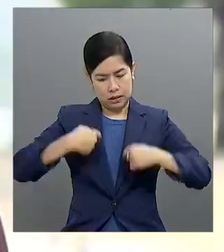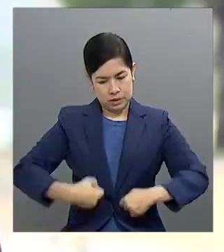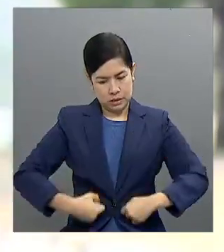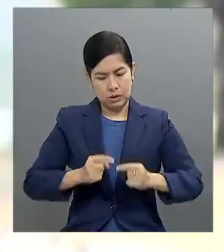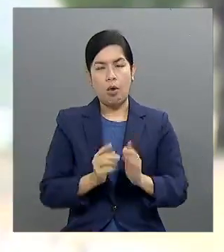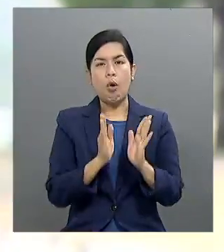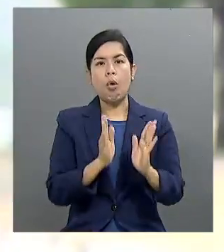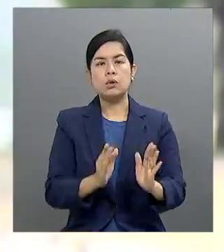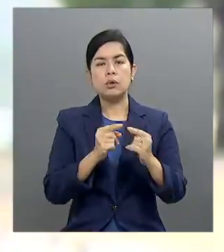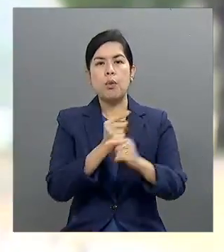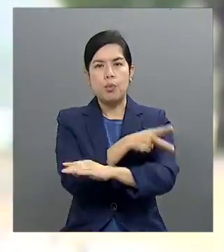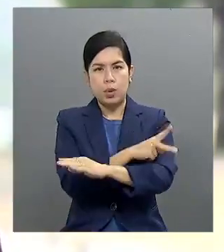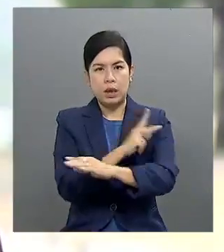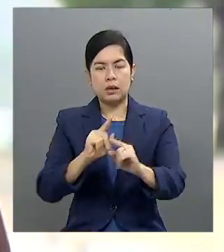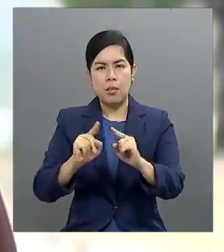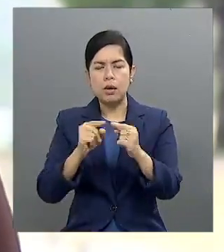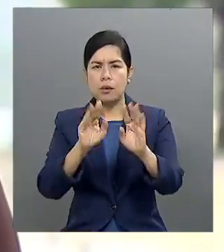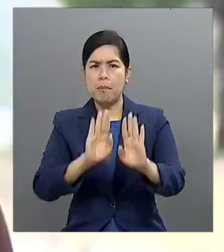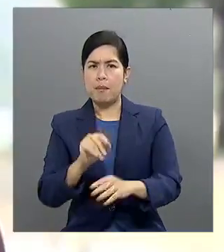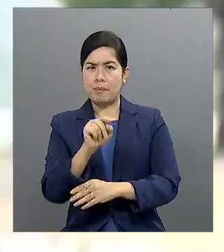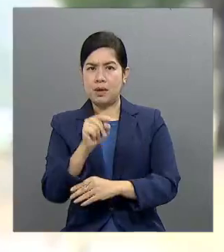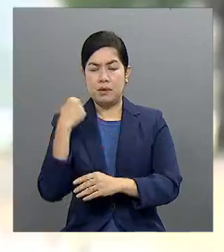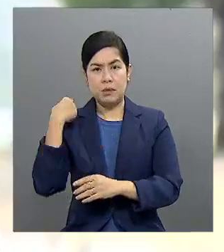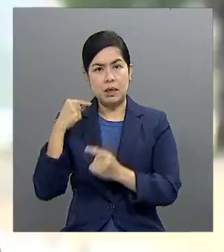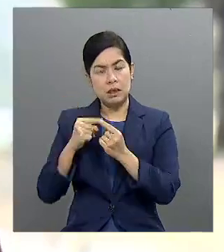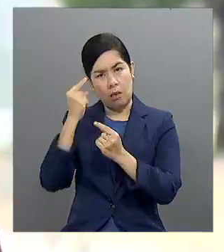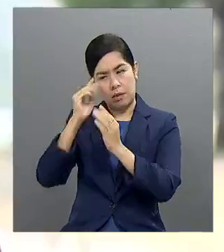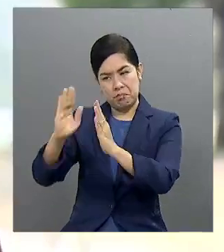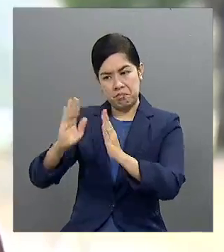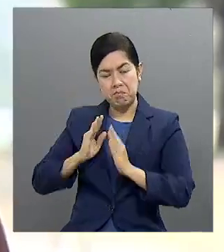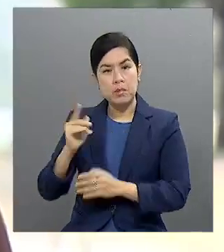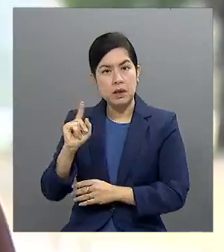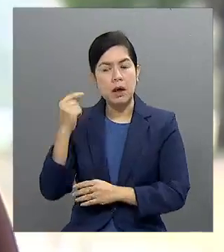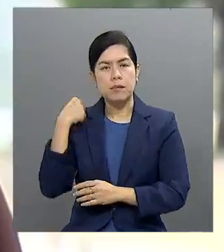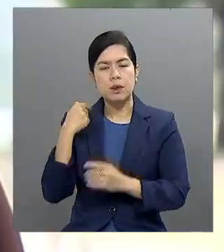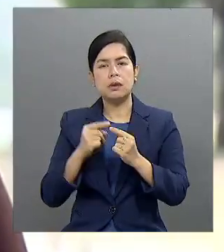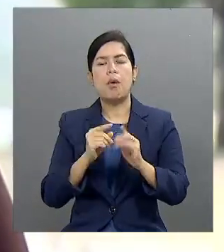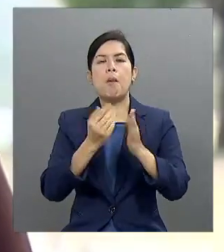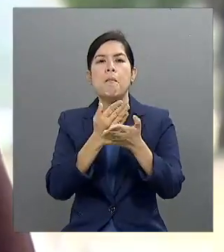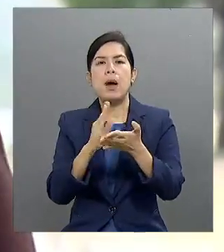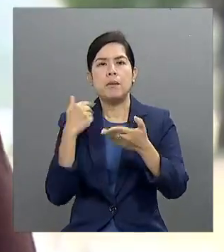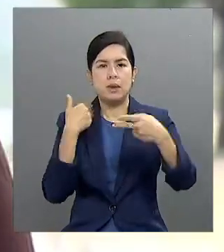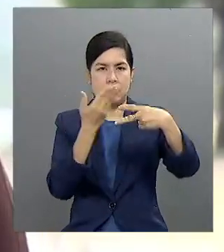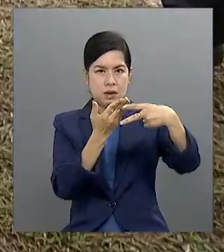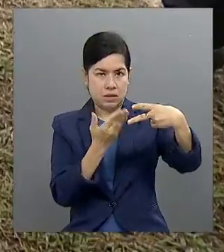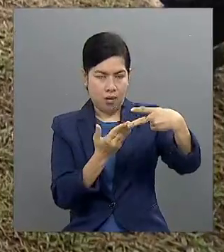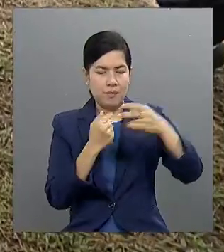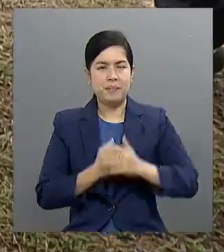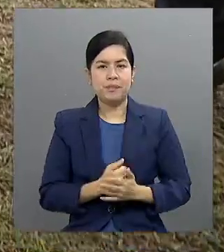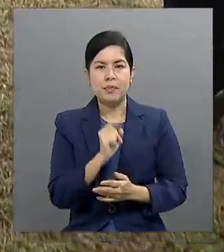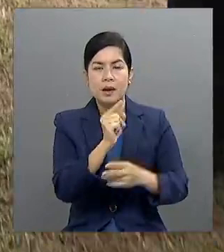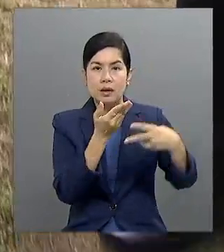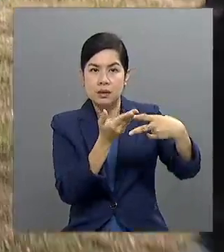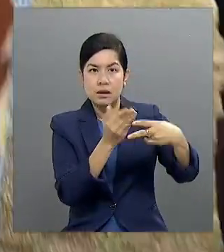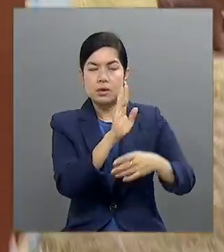แล้วเนี่ยชุดการแต่งกายอย่างนี้นะครับมันก็ได้รับอิทธิพลนะครับเราต้องแบ่งออกเป็น2ประเภทด้วยกันก็คือการแต่งกายที่ได้รับอิทธิพลในช่องแคบมะละก